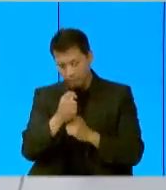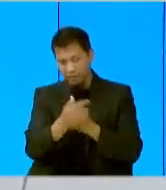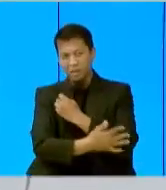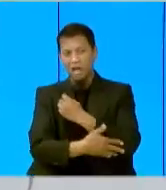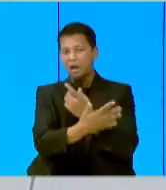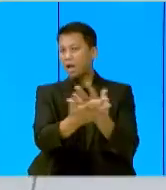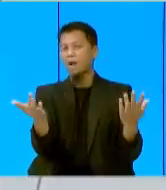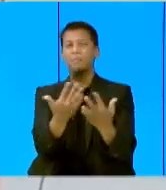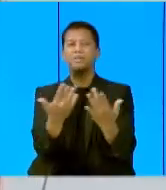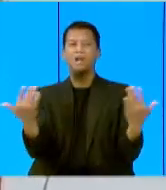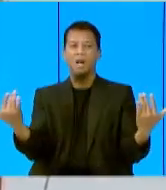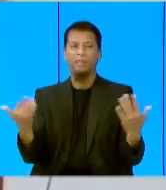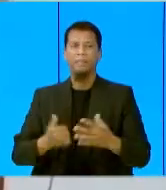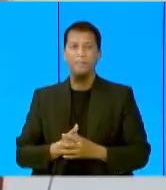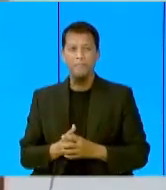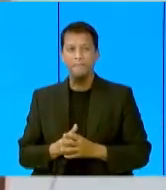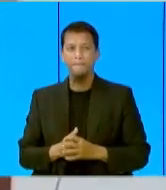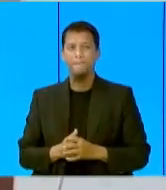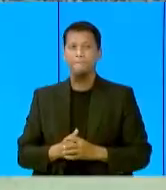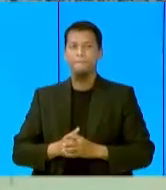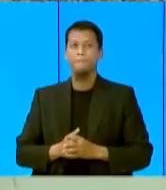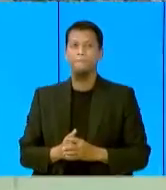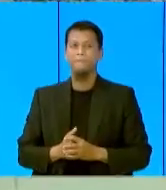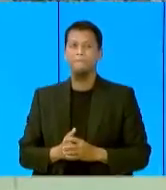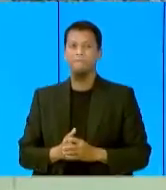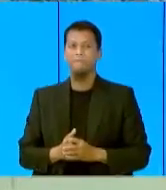Tim kontributor iNews melaporkan.